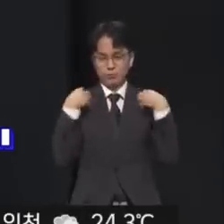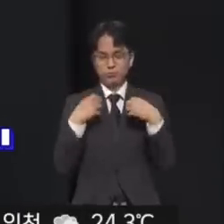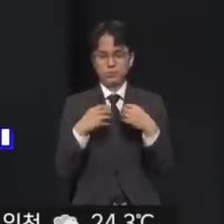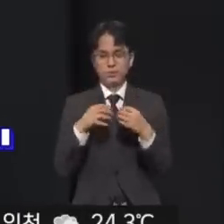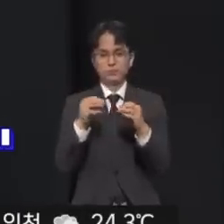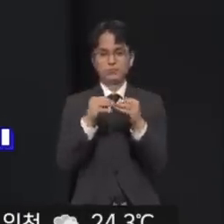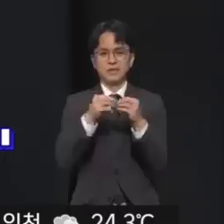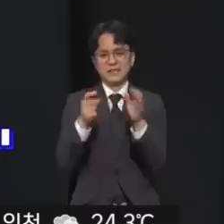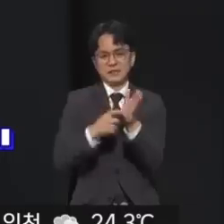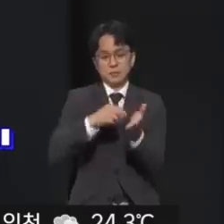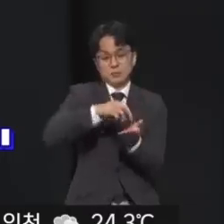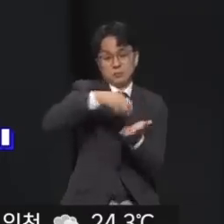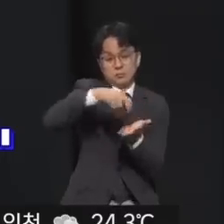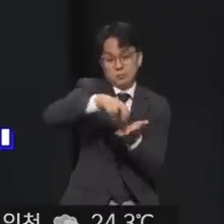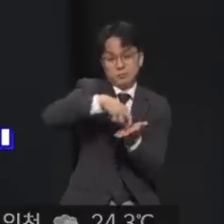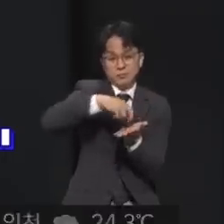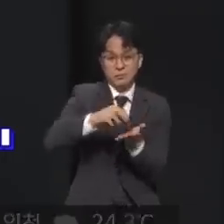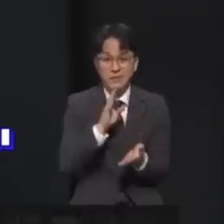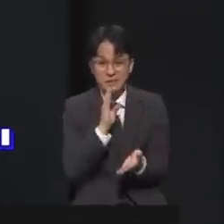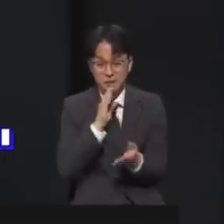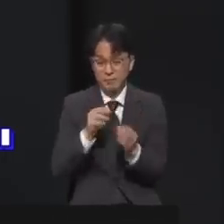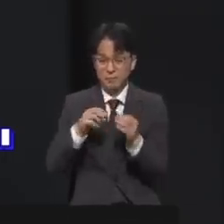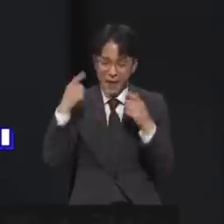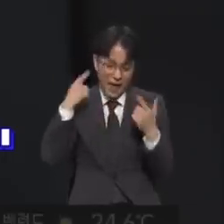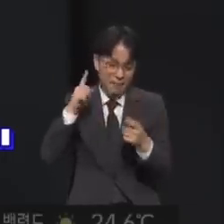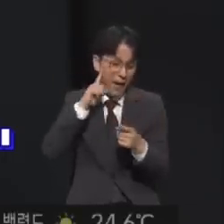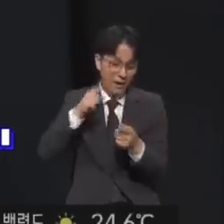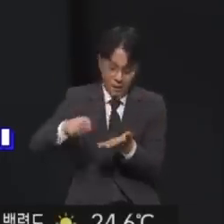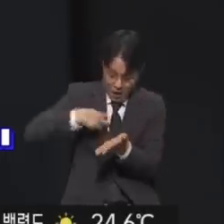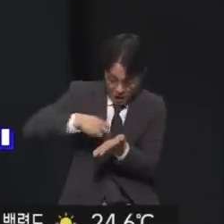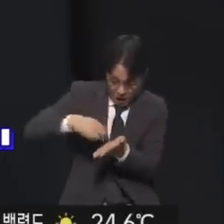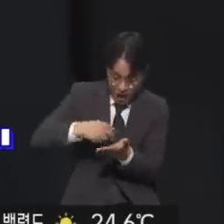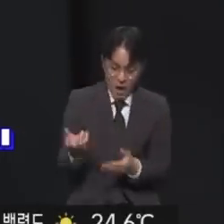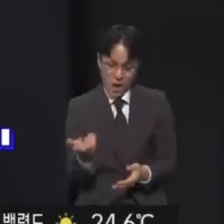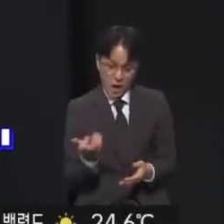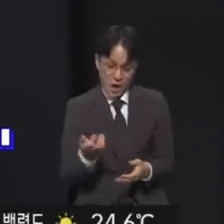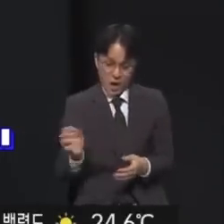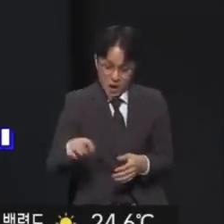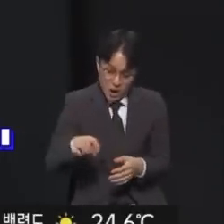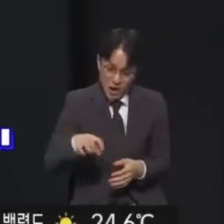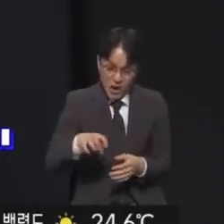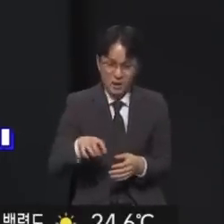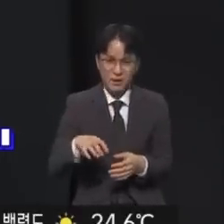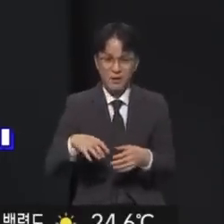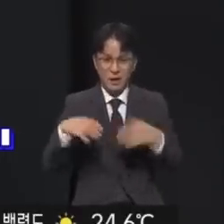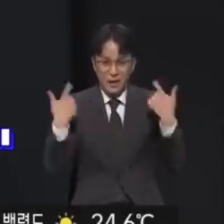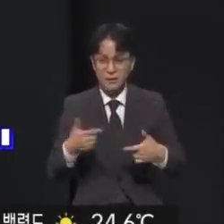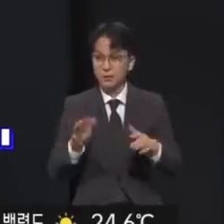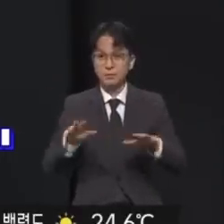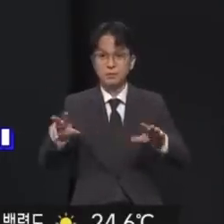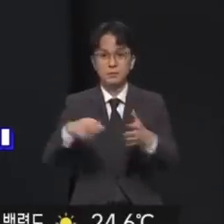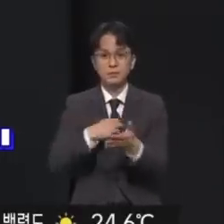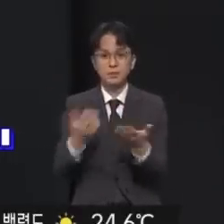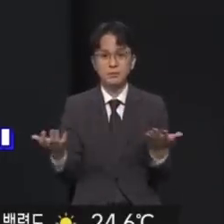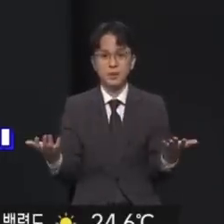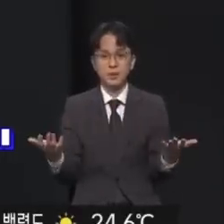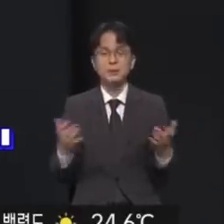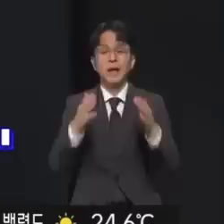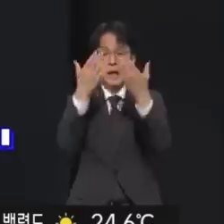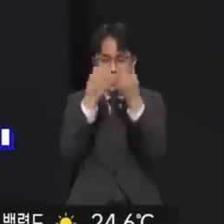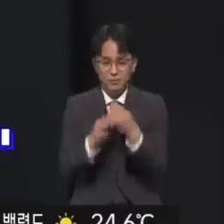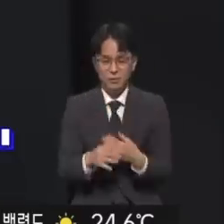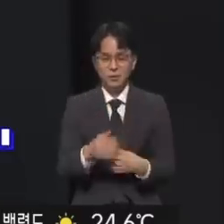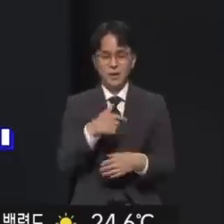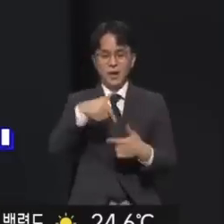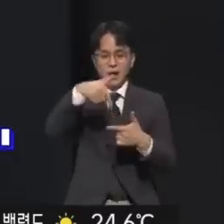이상 찬 지역에서는 이동하시면 안 된다 그리고 이제 특히나 강남구청에서 뿌릴 수 있지 않습니까 지금 있는 건물에서 움직이지 마라 큰일 난다